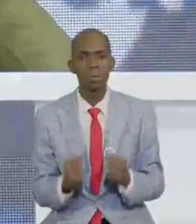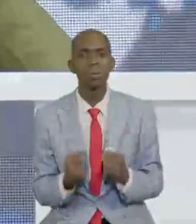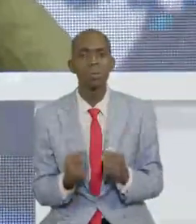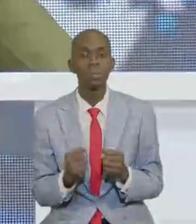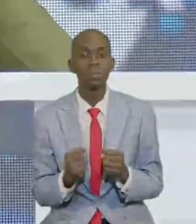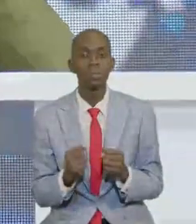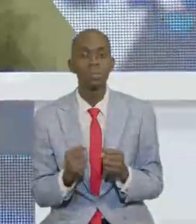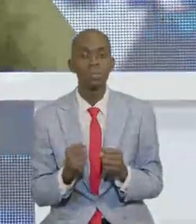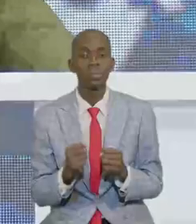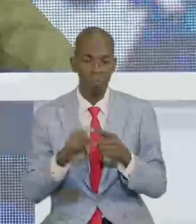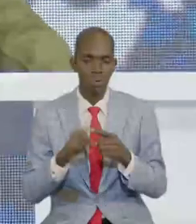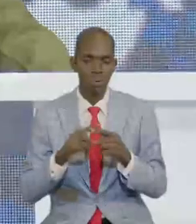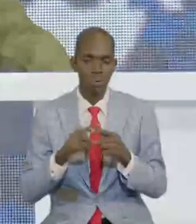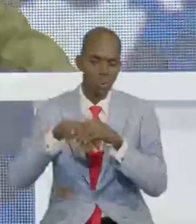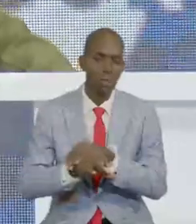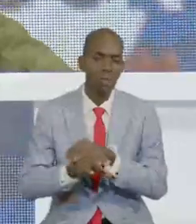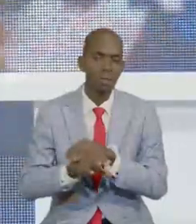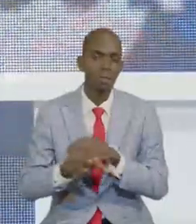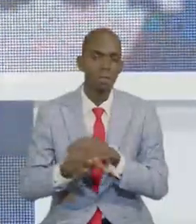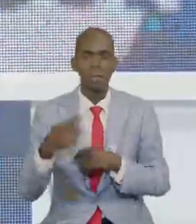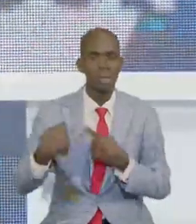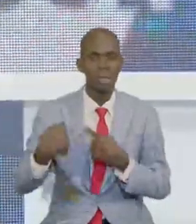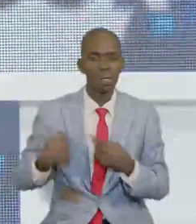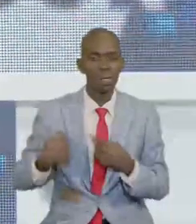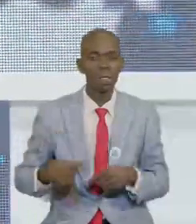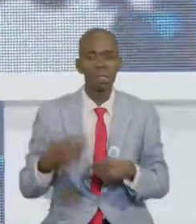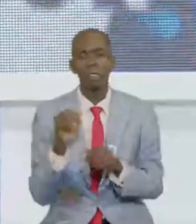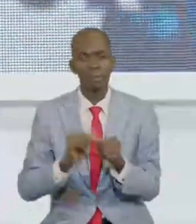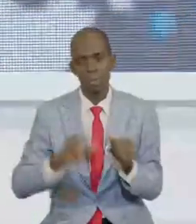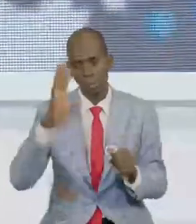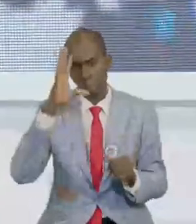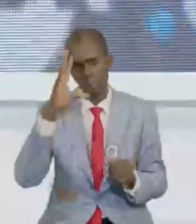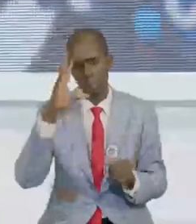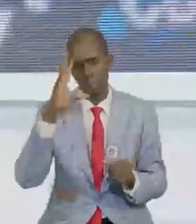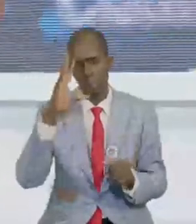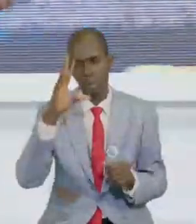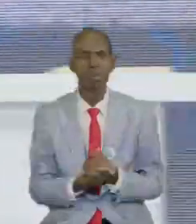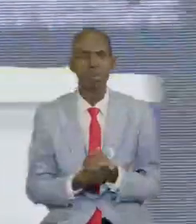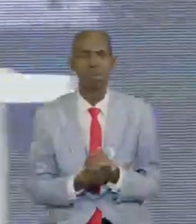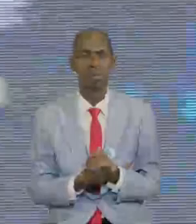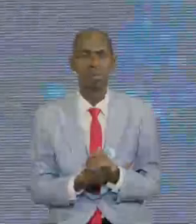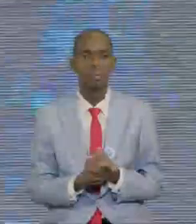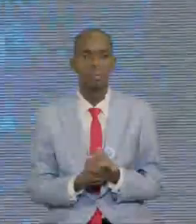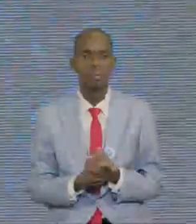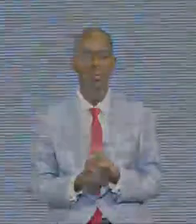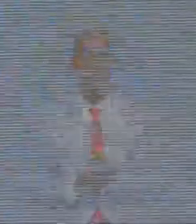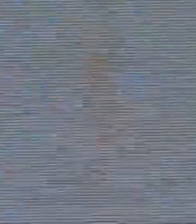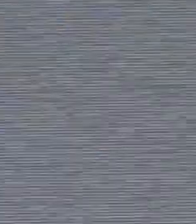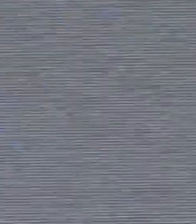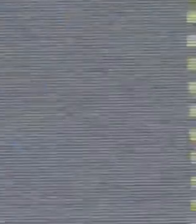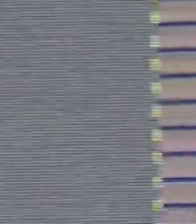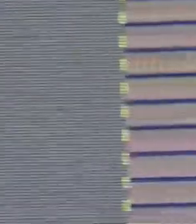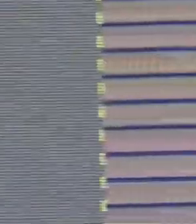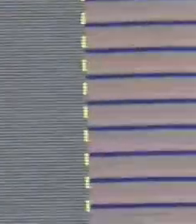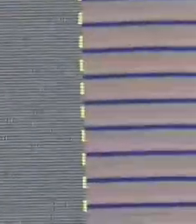to penetrate the heart of every man. La puissance pour pénétrer le cœur de tout homme. I told you. Et je vous ai dit.